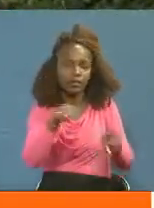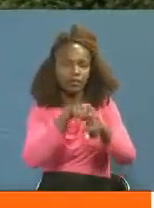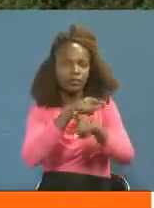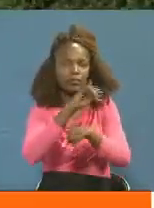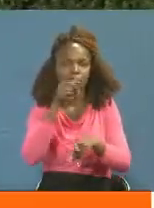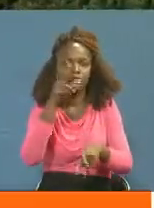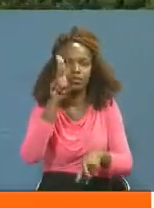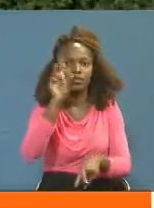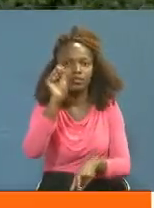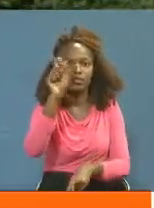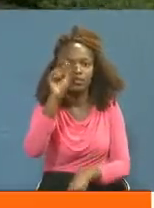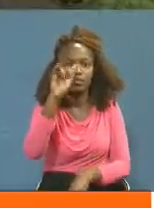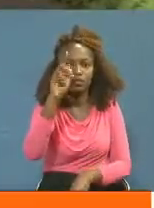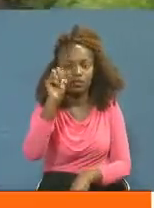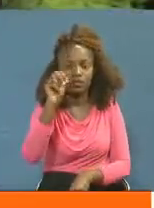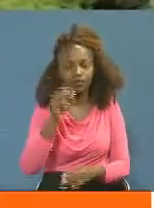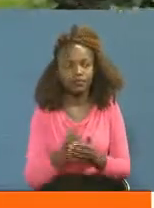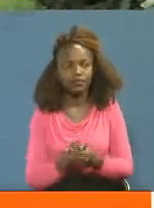Justin Muturi.